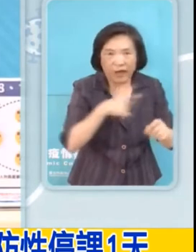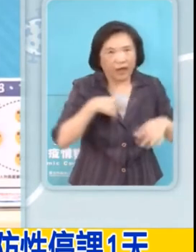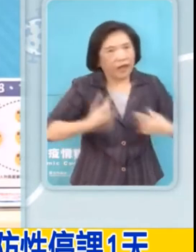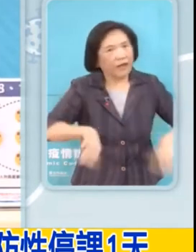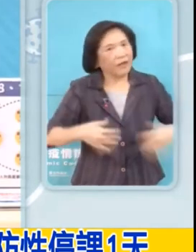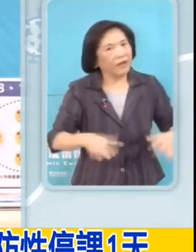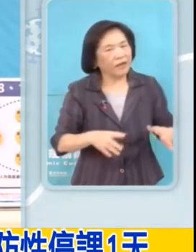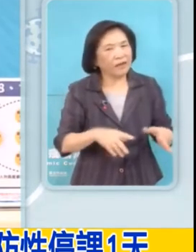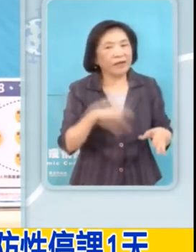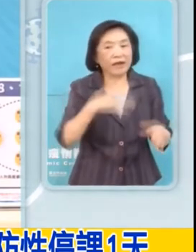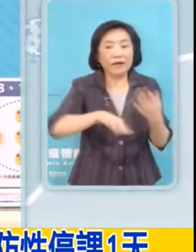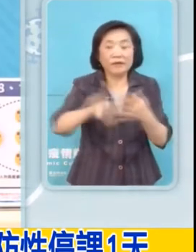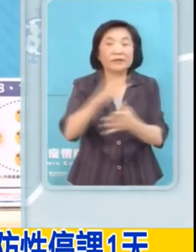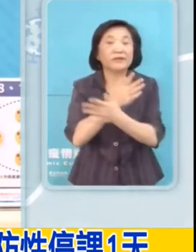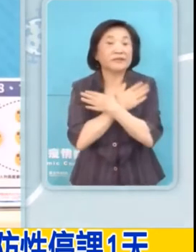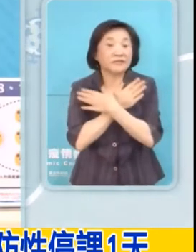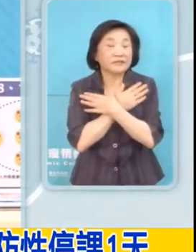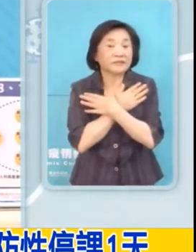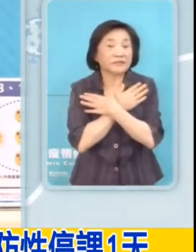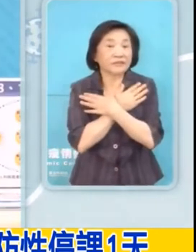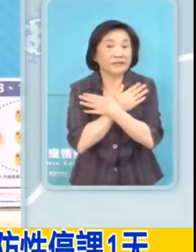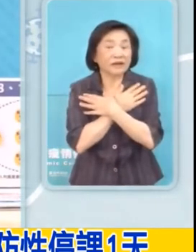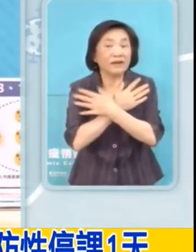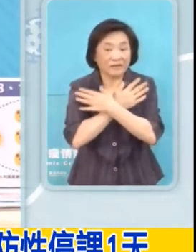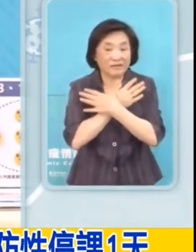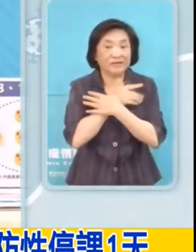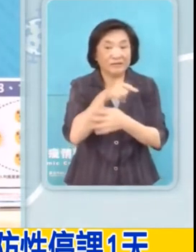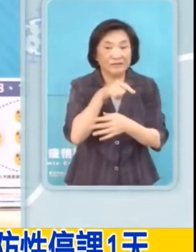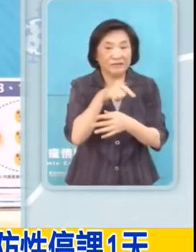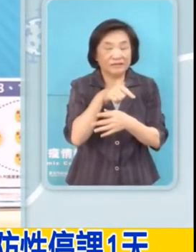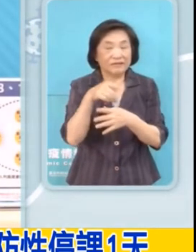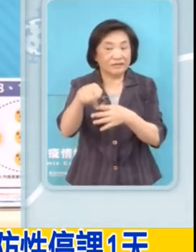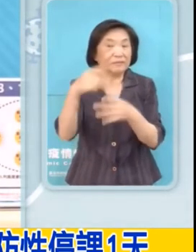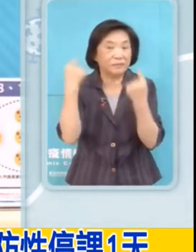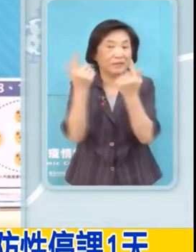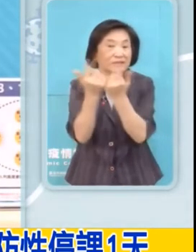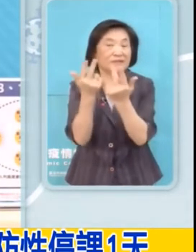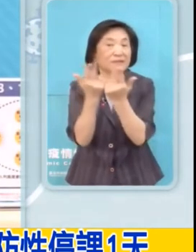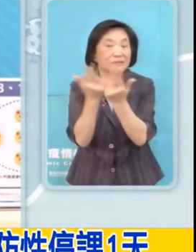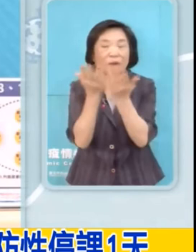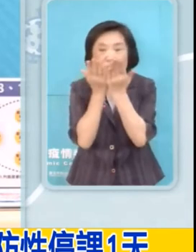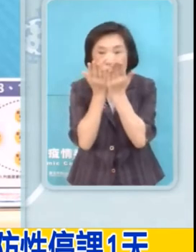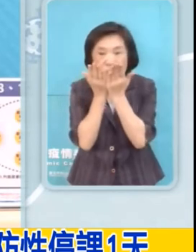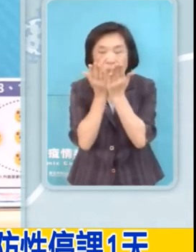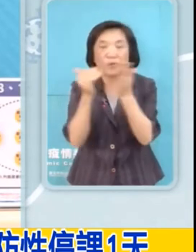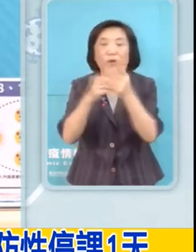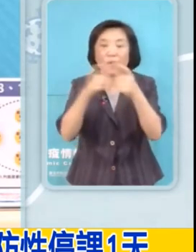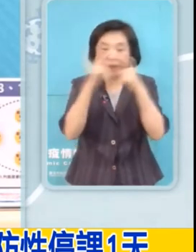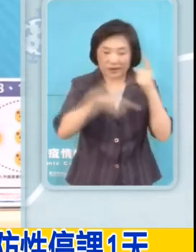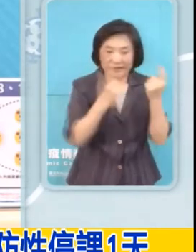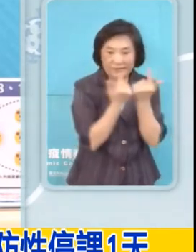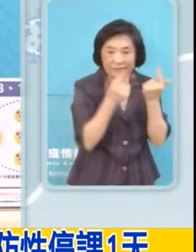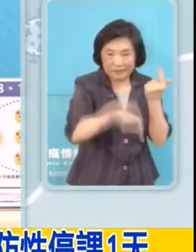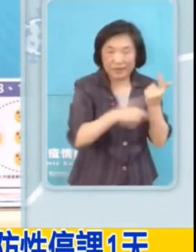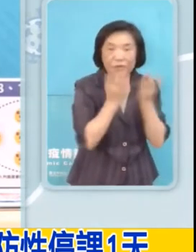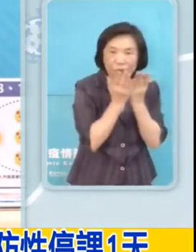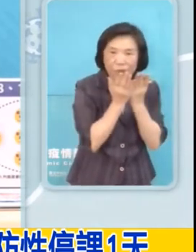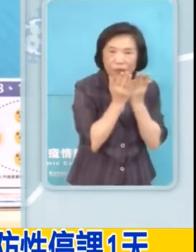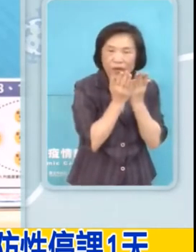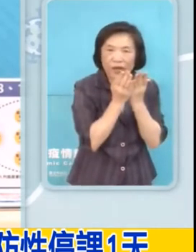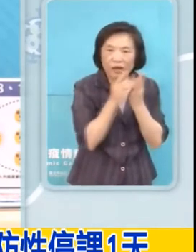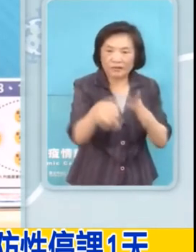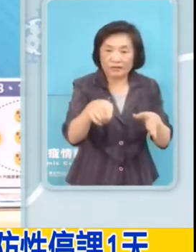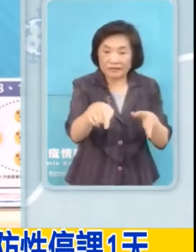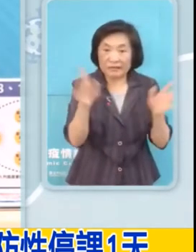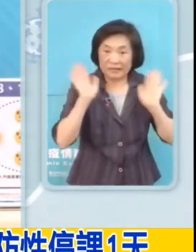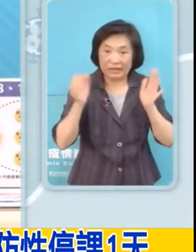家幼稚园上班的这位小朋友，回到我们自己台北的公立幼稚园上课以后，你知道吗？这小朋友有没有被